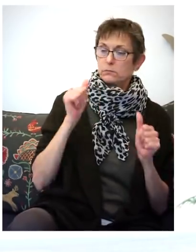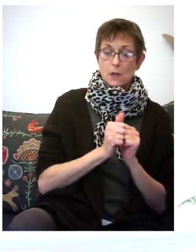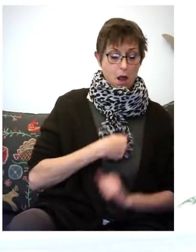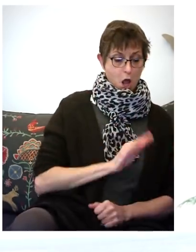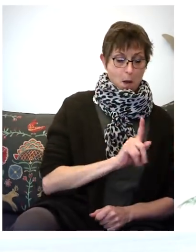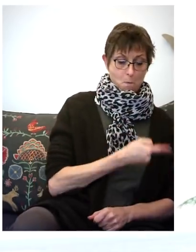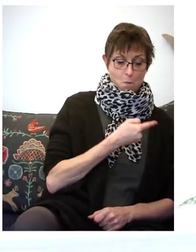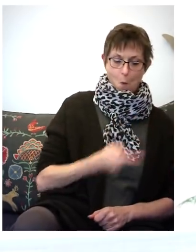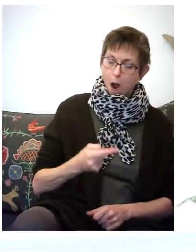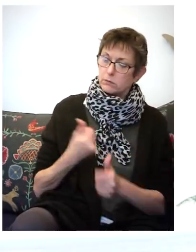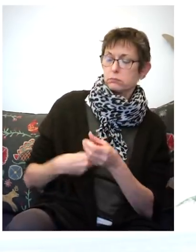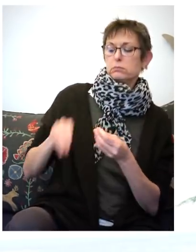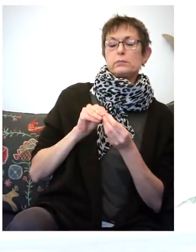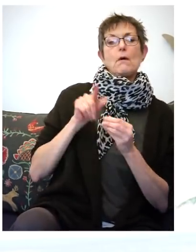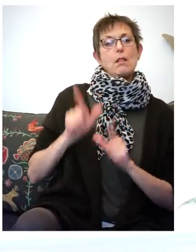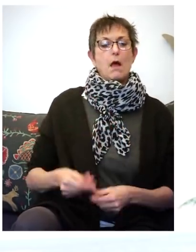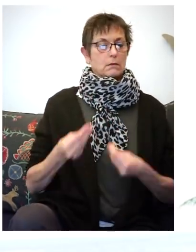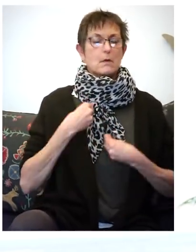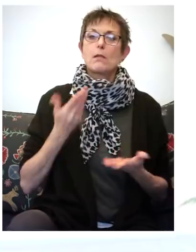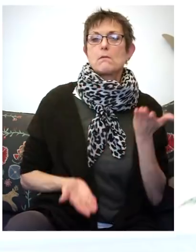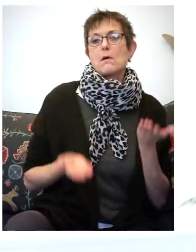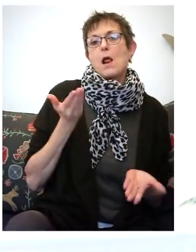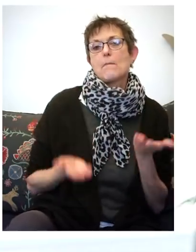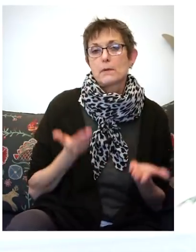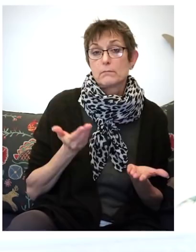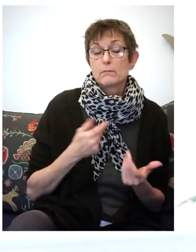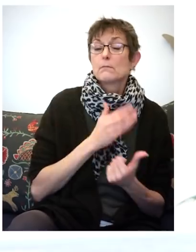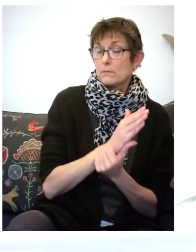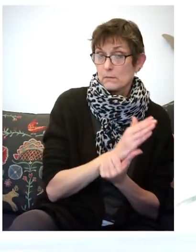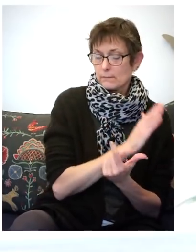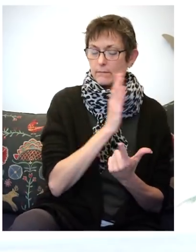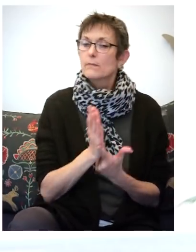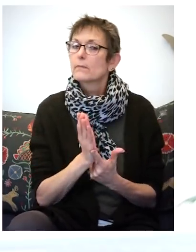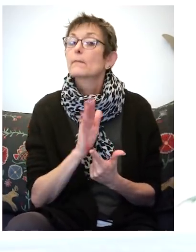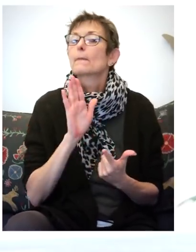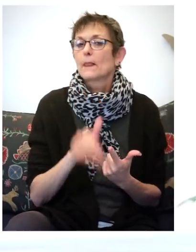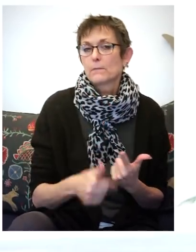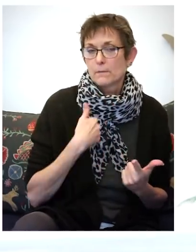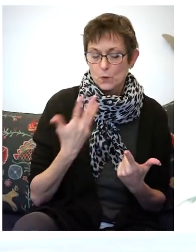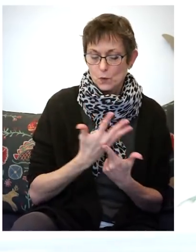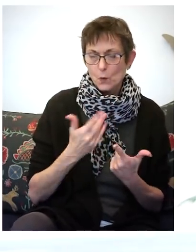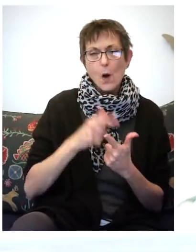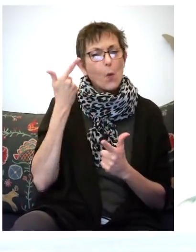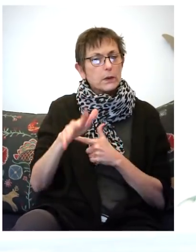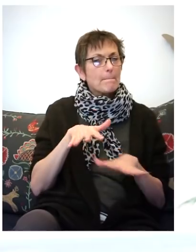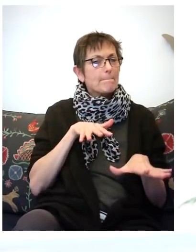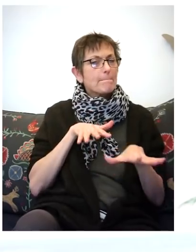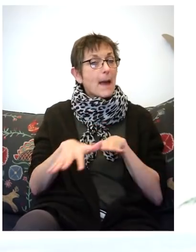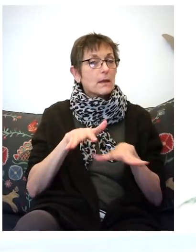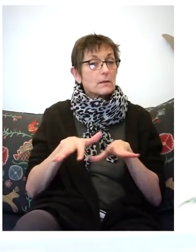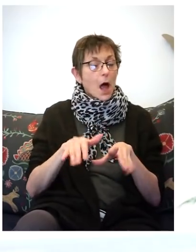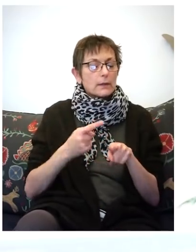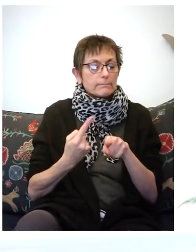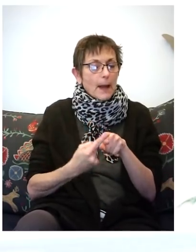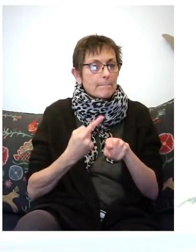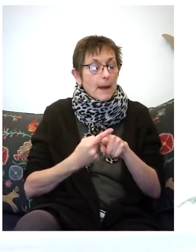que vous avez forcément supprimé pour créer votre nouvelle habitude. Ensuite, le deuxième vaccin. On peut atténuer la rupture en s'inspirant de la méthode de Kaizen. La méthode de Kaizen,